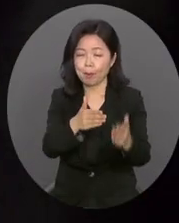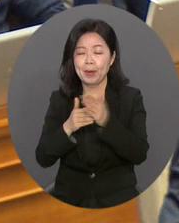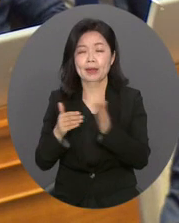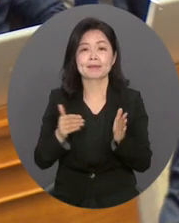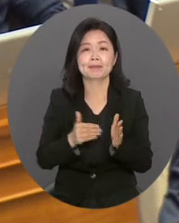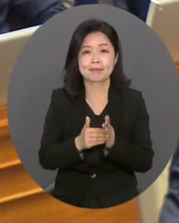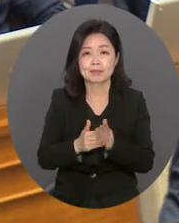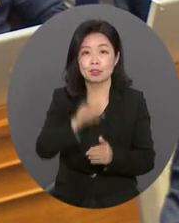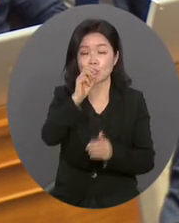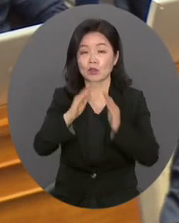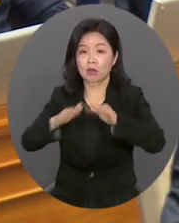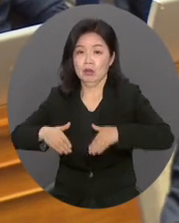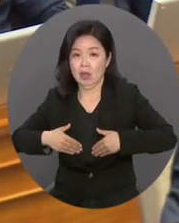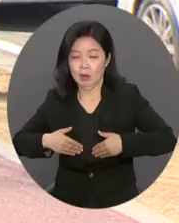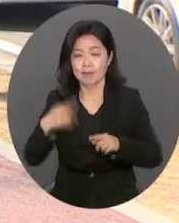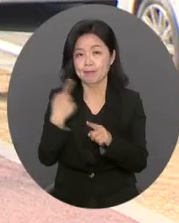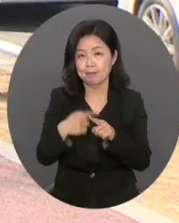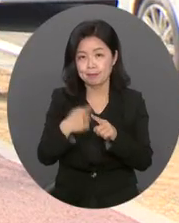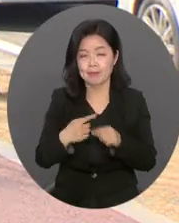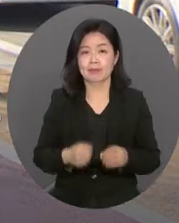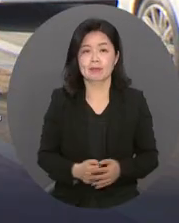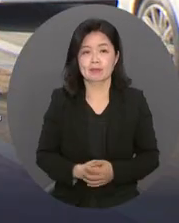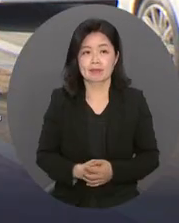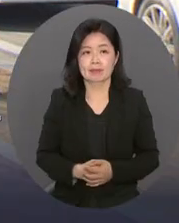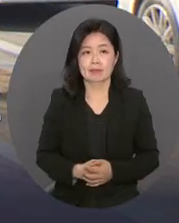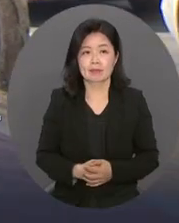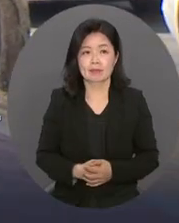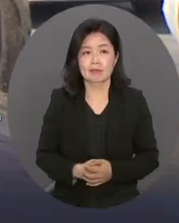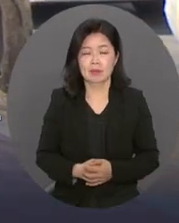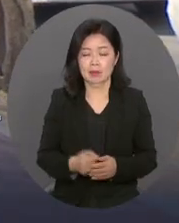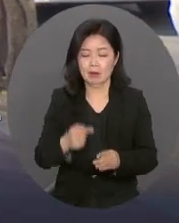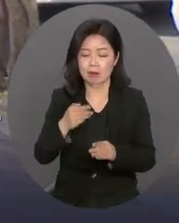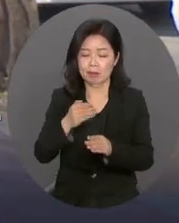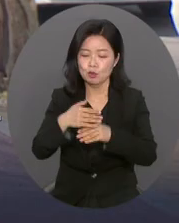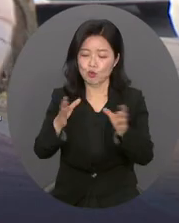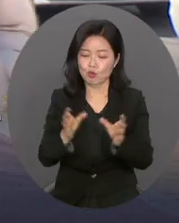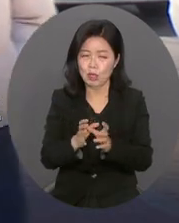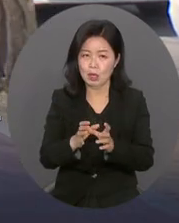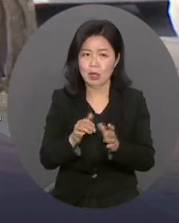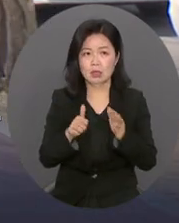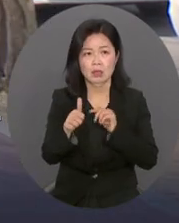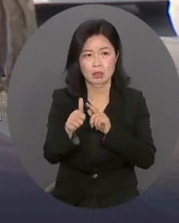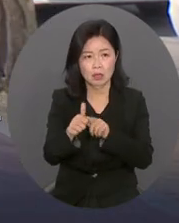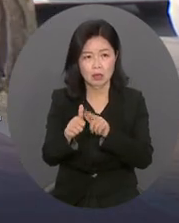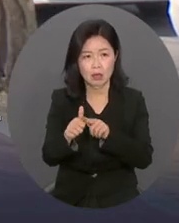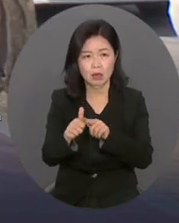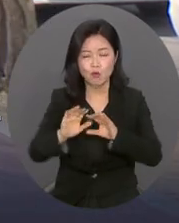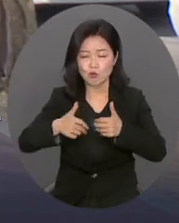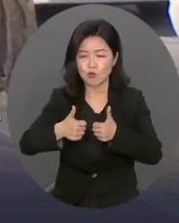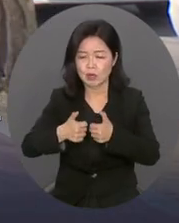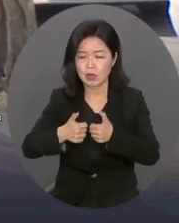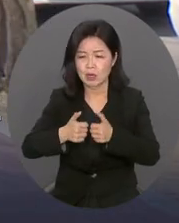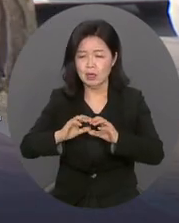텃밭 광주 전남도 마찬가지였습니다. 명색이 당선인데 국회의원들이 잘못이라고 생각해요. 흥청청하면은요,